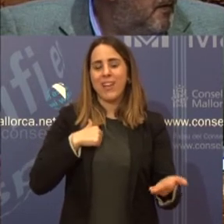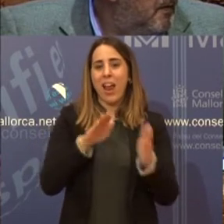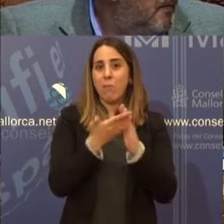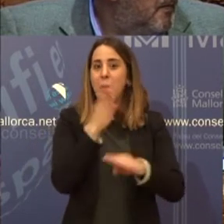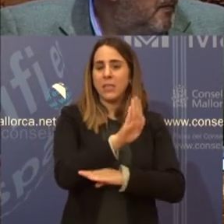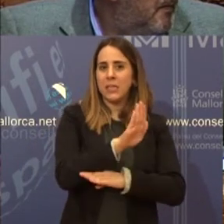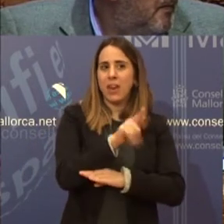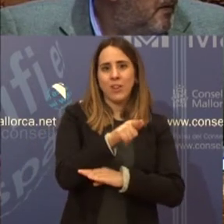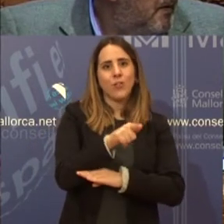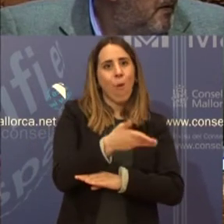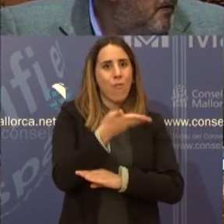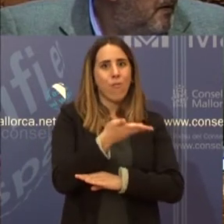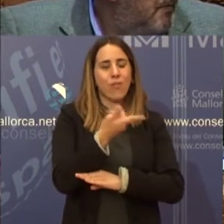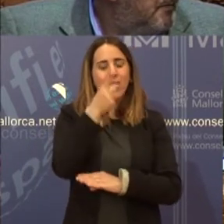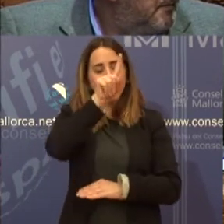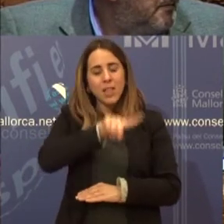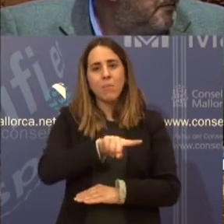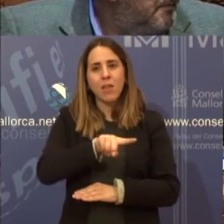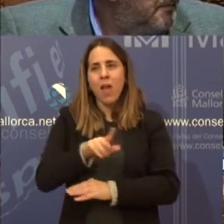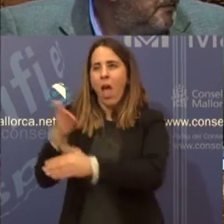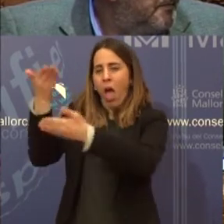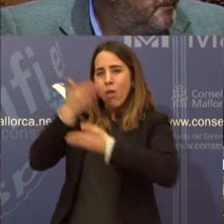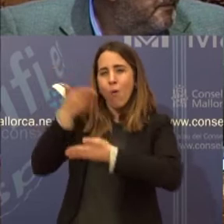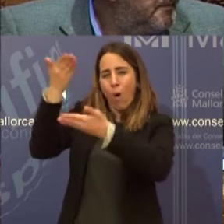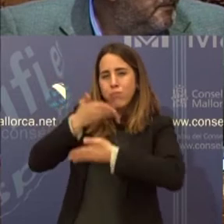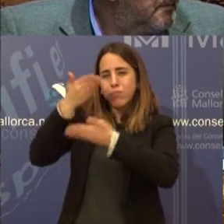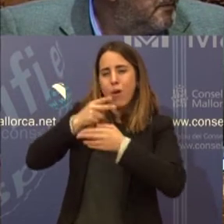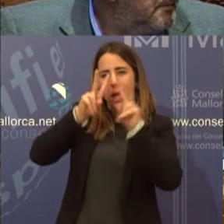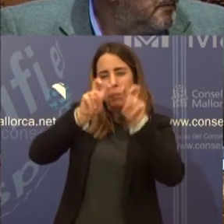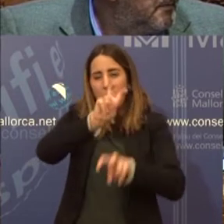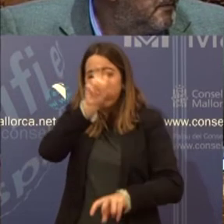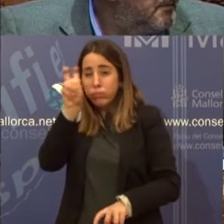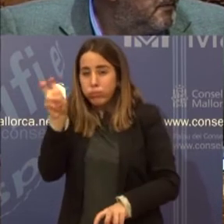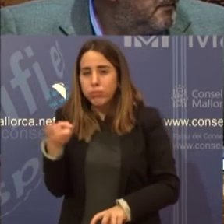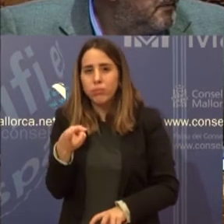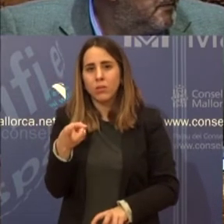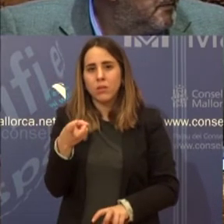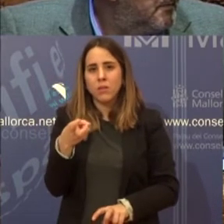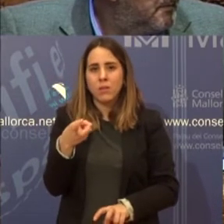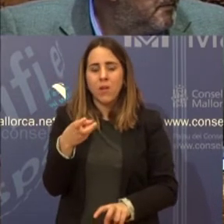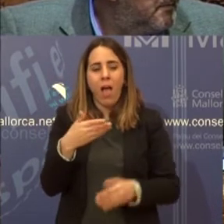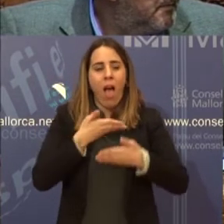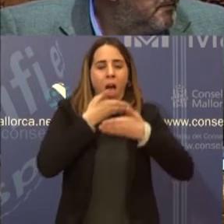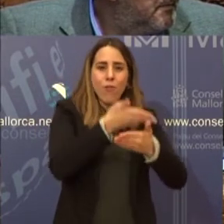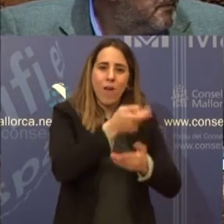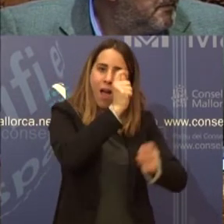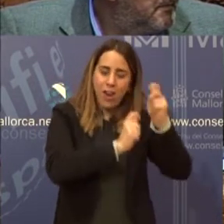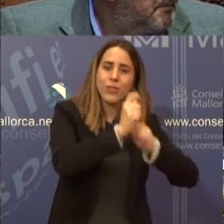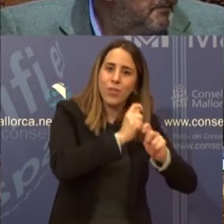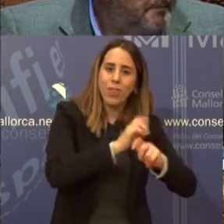luxe, ens està ajudant moltíssim, moltíssim en diversos aspectes per ajudar a